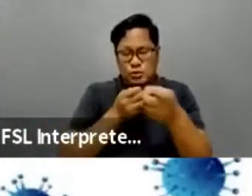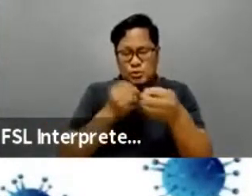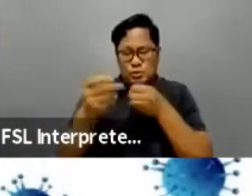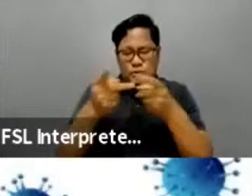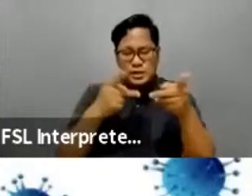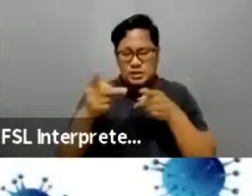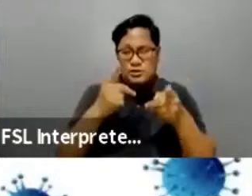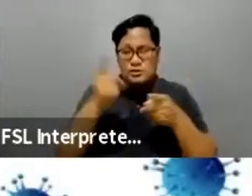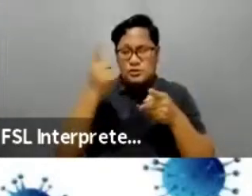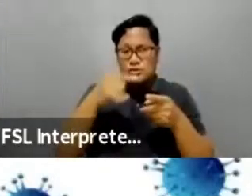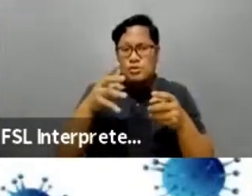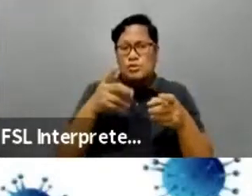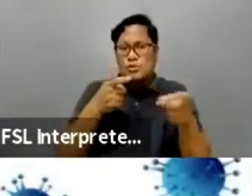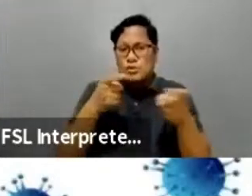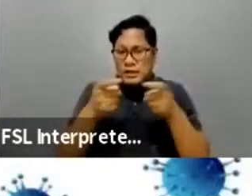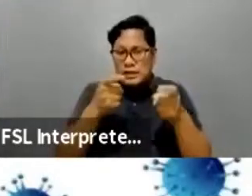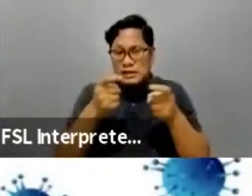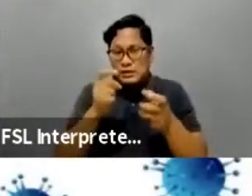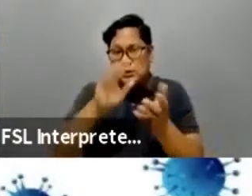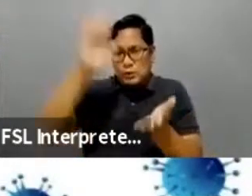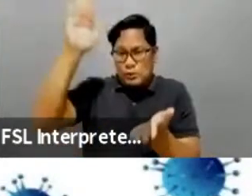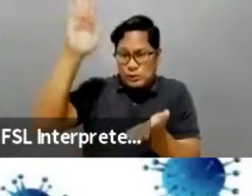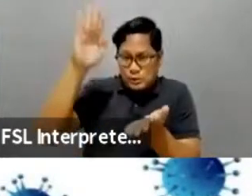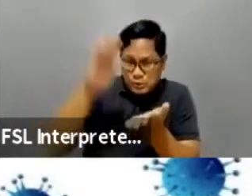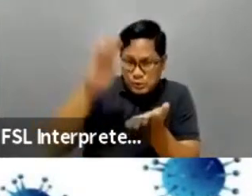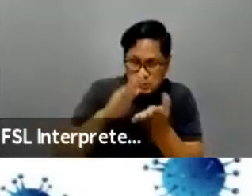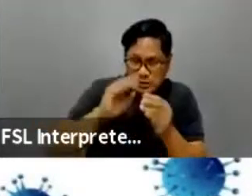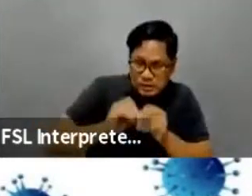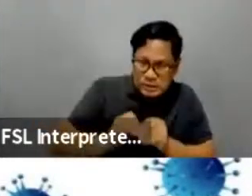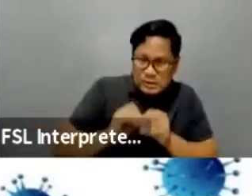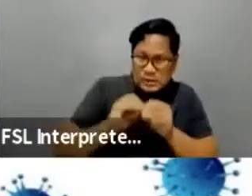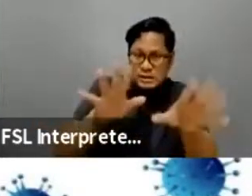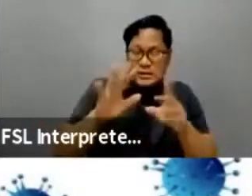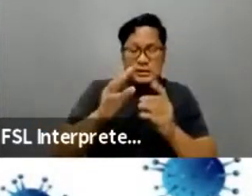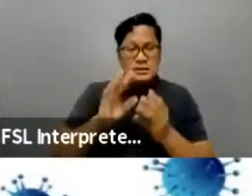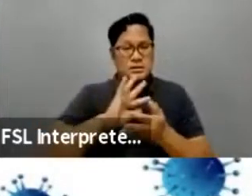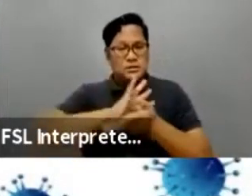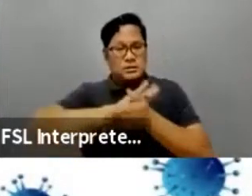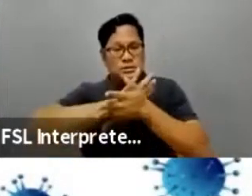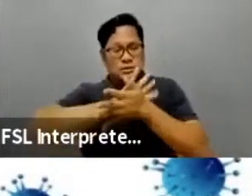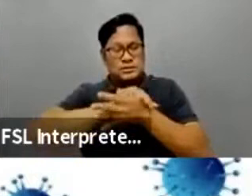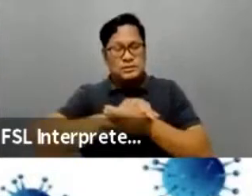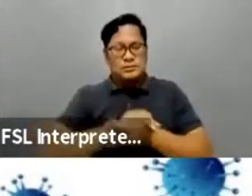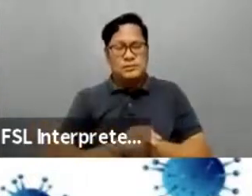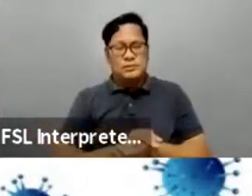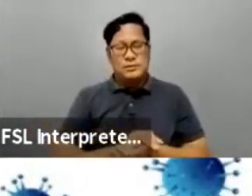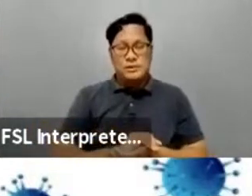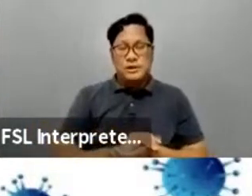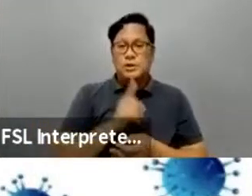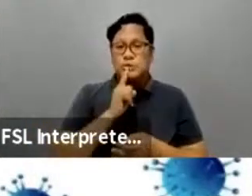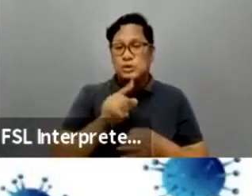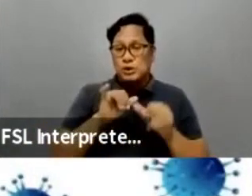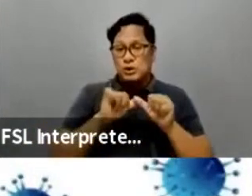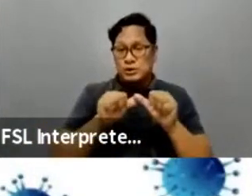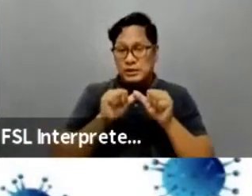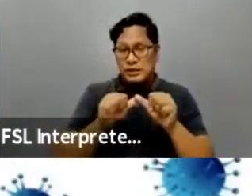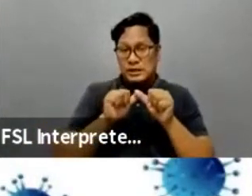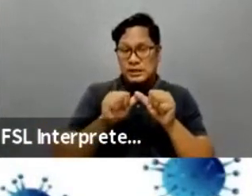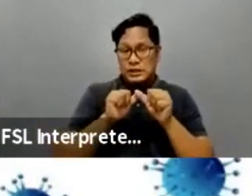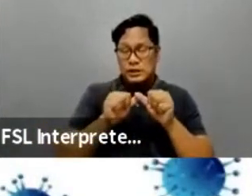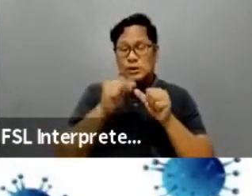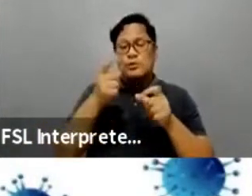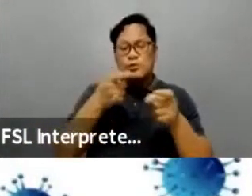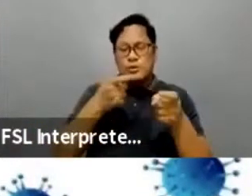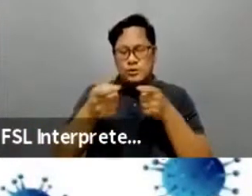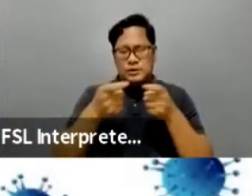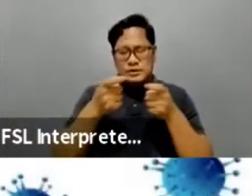to contain and mitigate the spread of COVID-19, at to sustain the conduct of